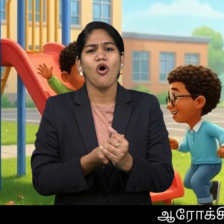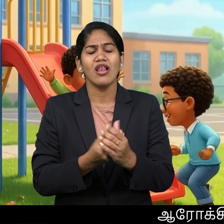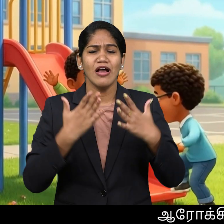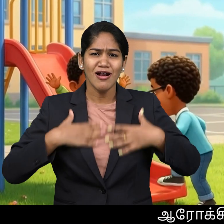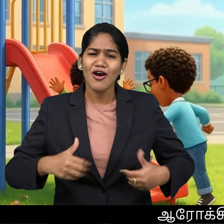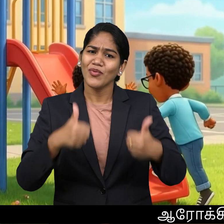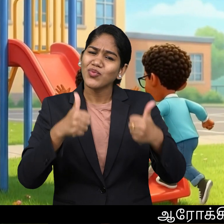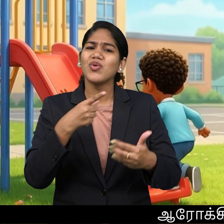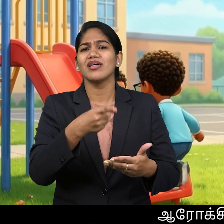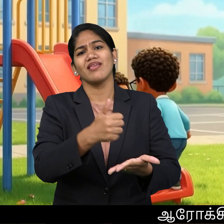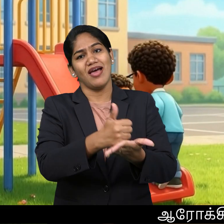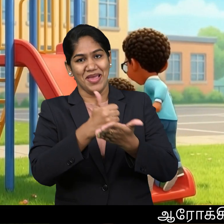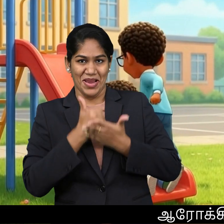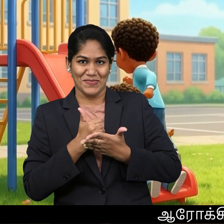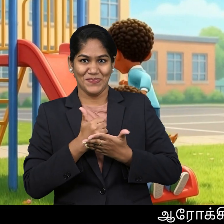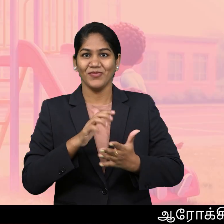ஆரோக்கியமாக இருக்கவும்